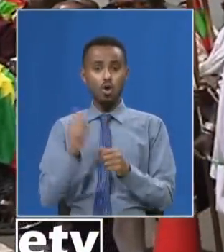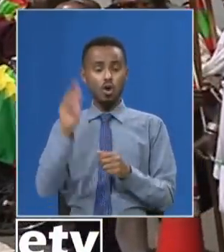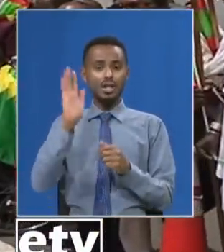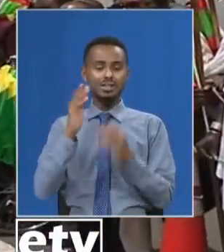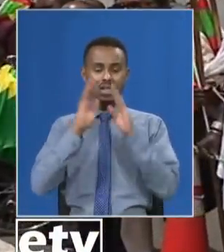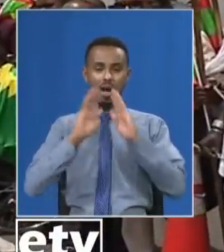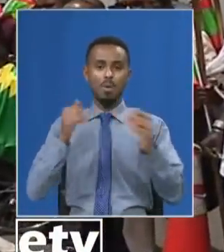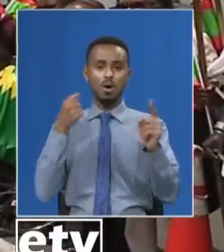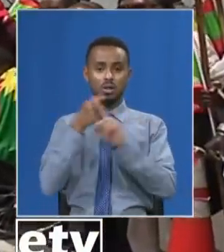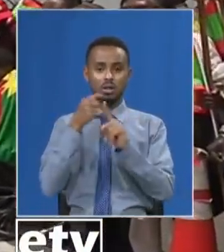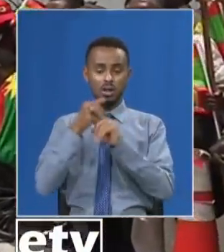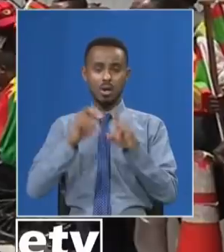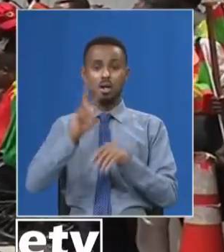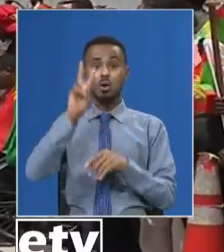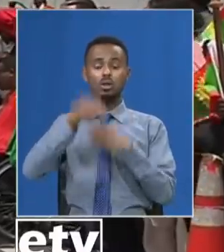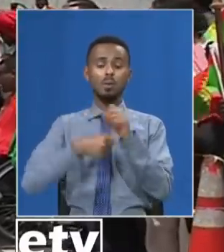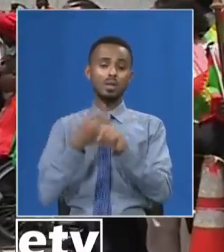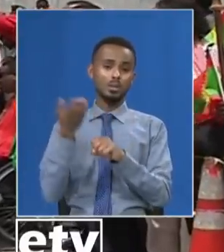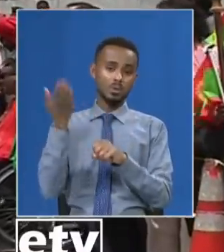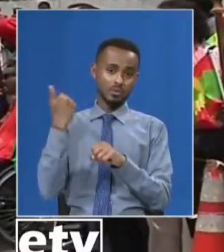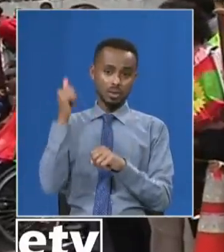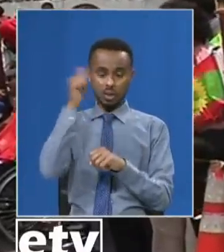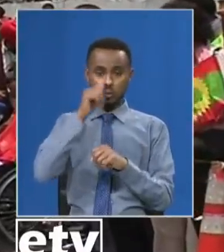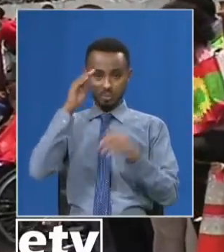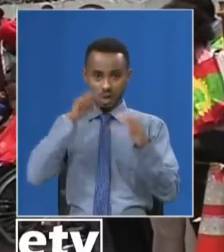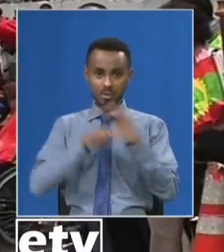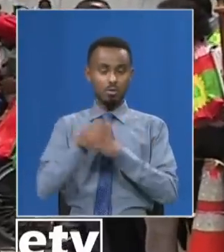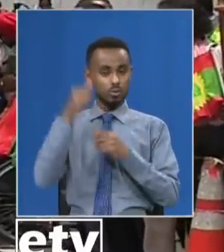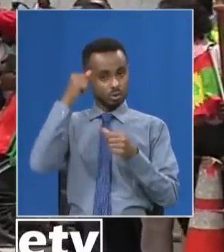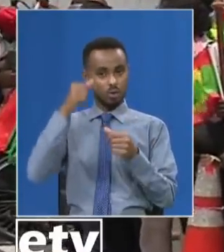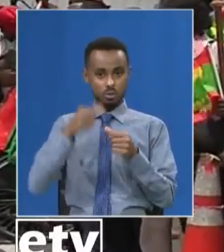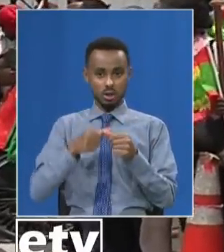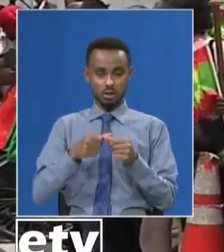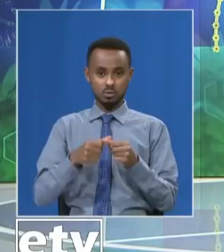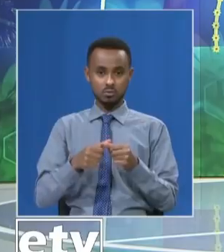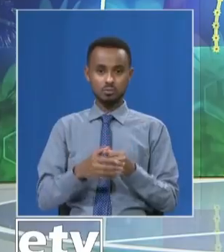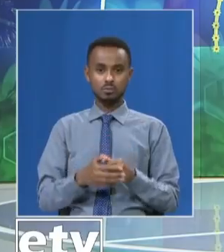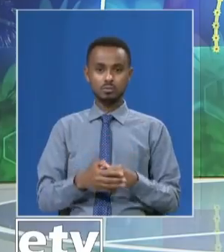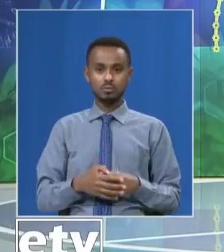ሰላማዊ ትግል ለማድረግ ከሁለት አመታት በፊት ኢትዮጵያ መግባቱ ይታወሳል